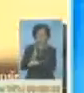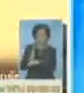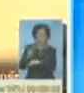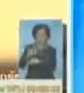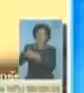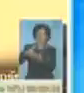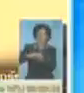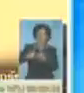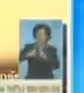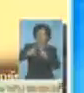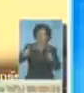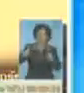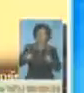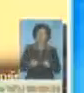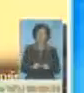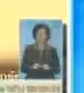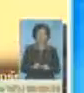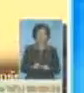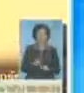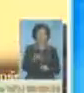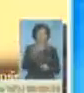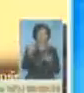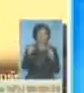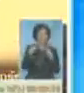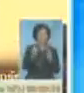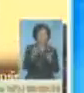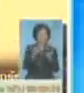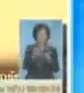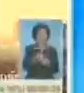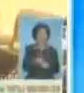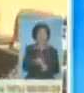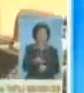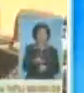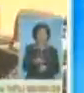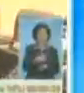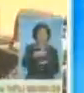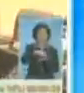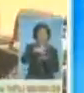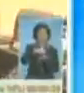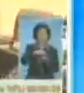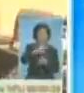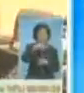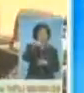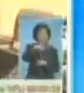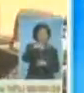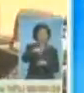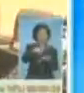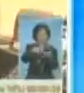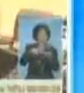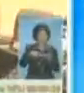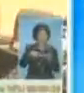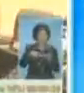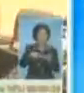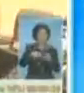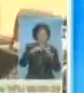ที่และเจ้าหน้าที่ยิงตอบโต้จนวิสามันตายเนี่ยคนเหล่านั้นจะไม่ได้เงินเยียวยาไม่ได้เลยนะฮะไม่ได้แม้กระ